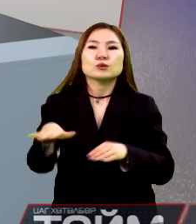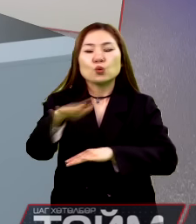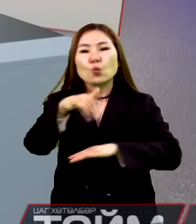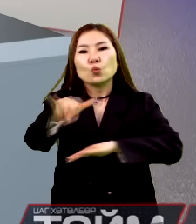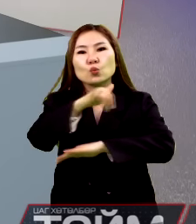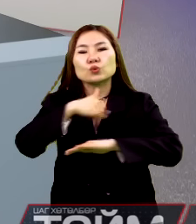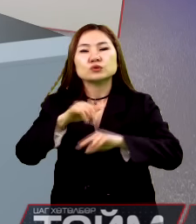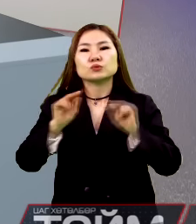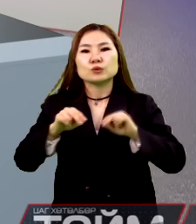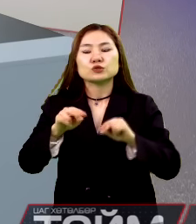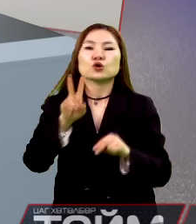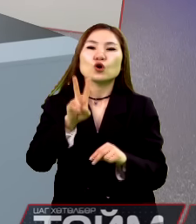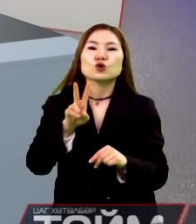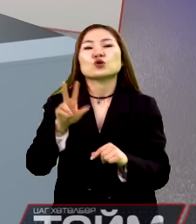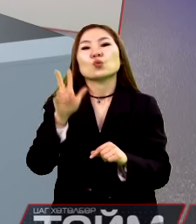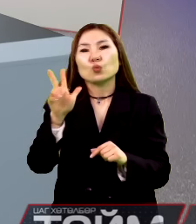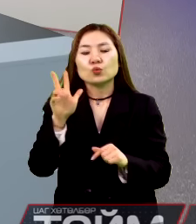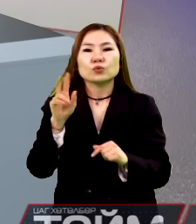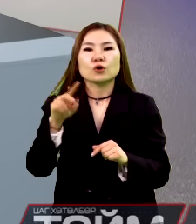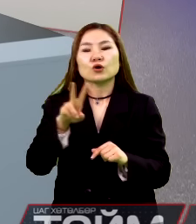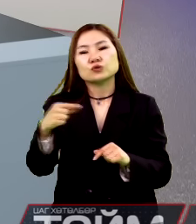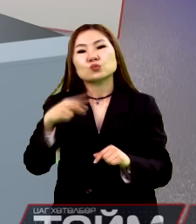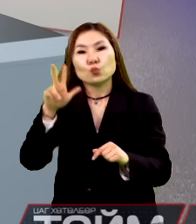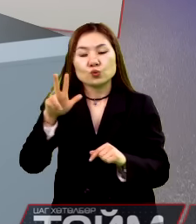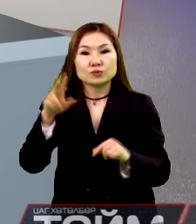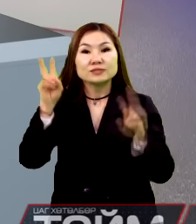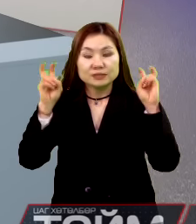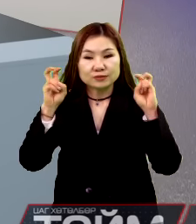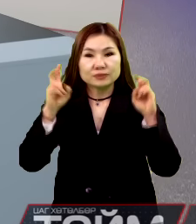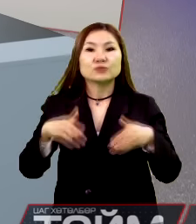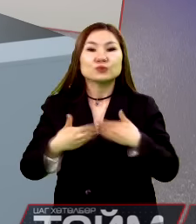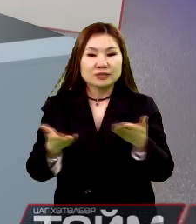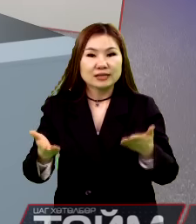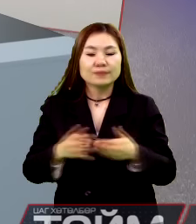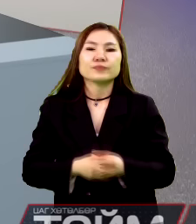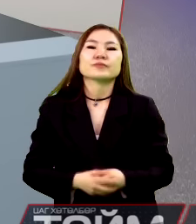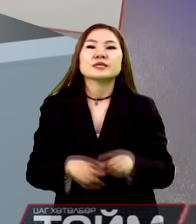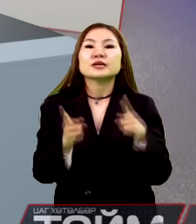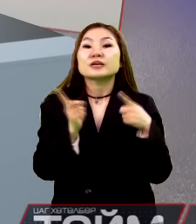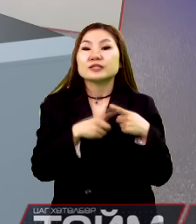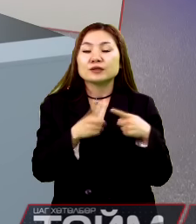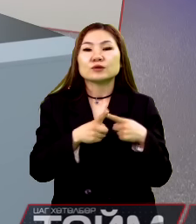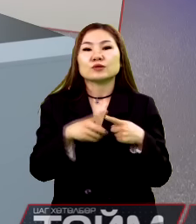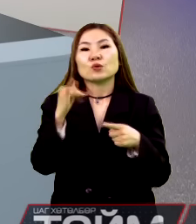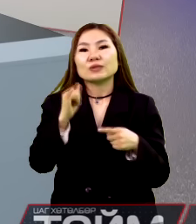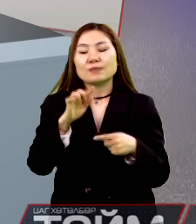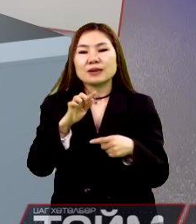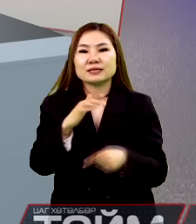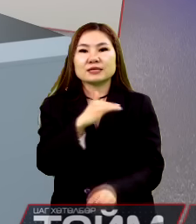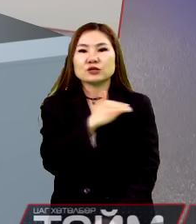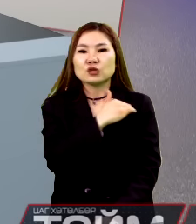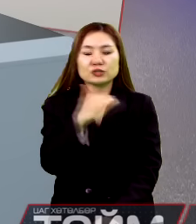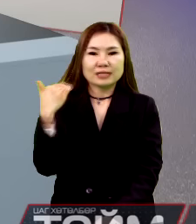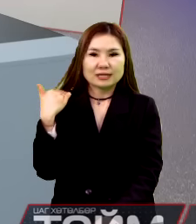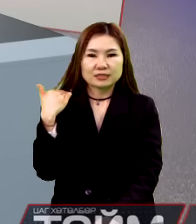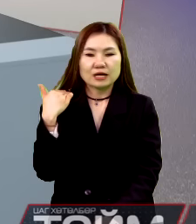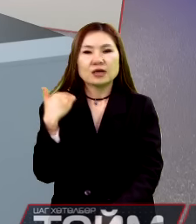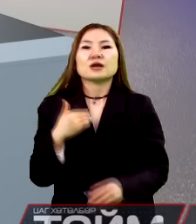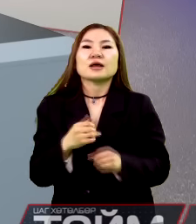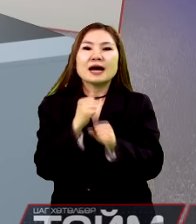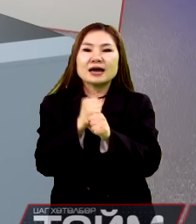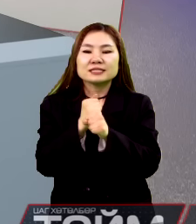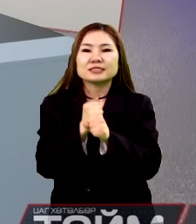хот болон улс орон тусан 2-оос 3 сэдвийг онцлон хүргэх гэж байна. Тэгэхээр эхний сэдвэл нийслэлийн сатаргын одоо бас энэ үйл